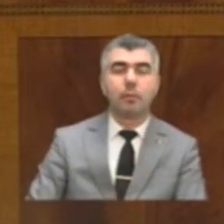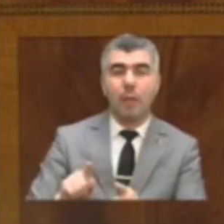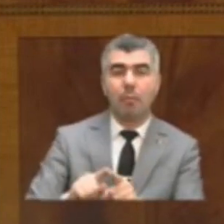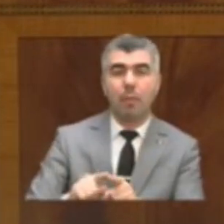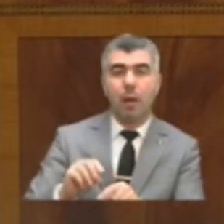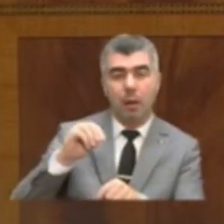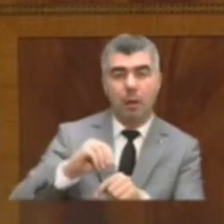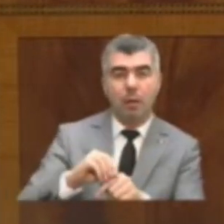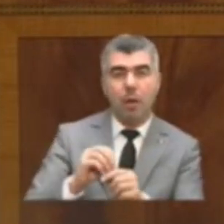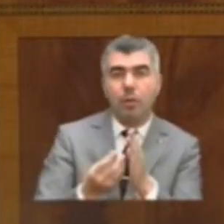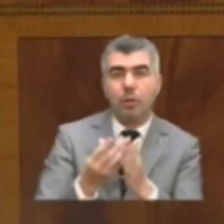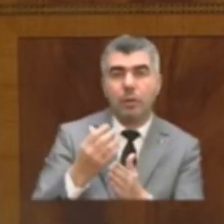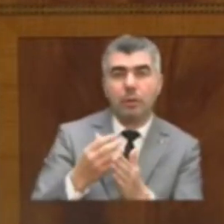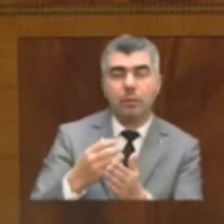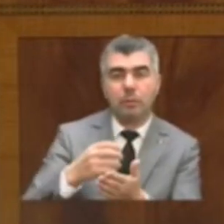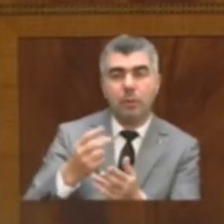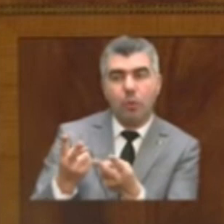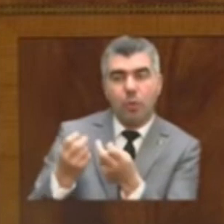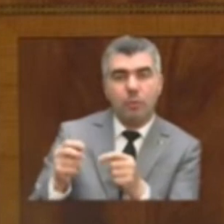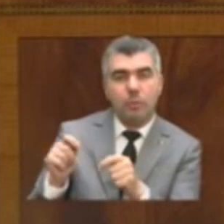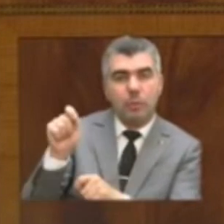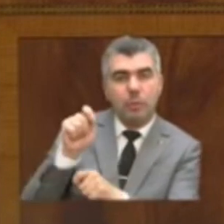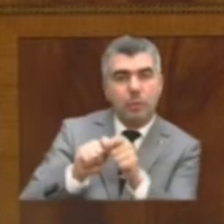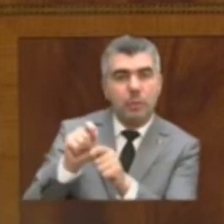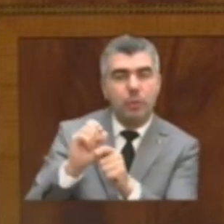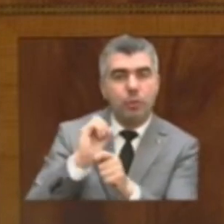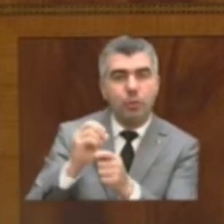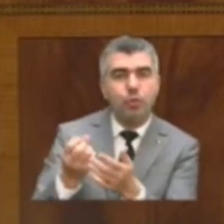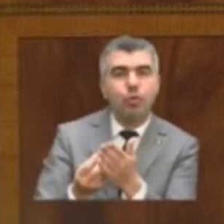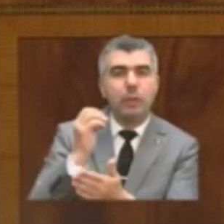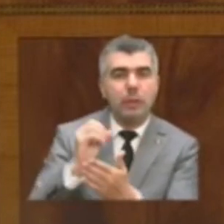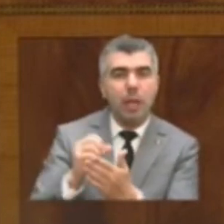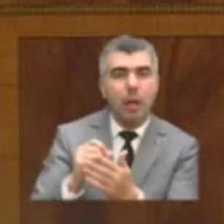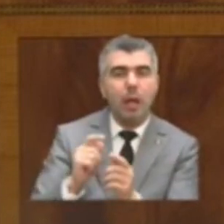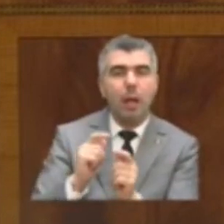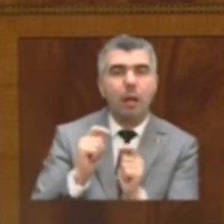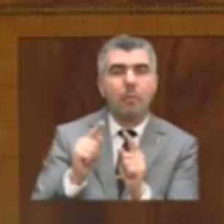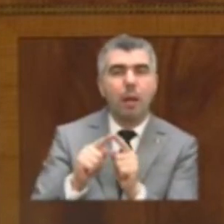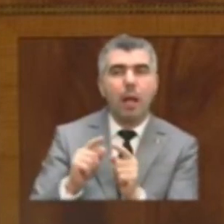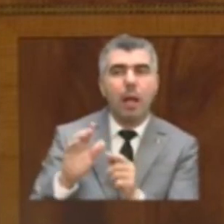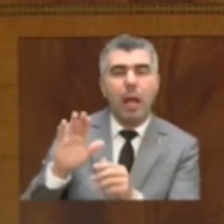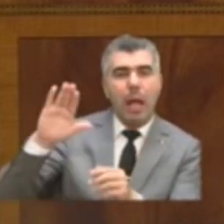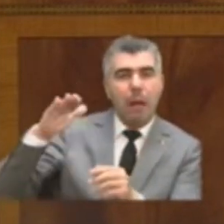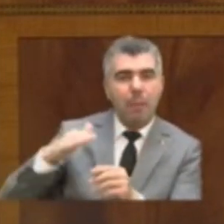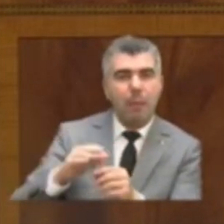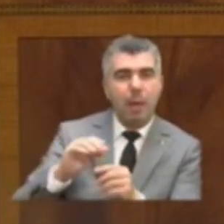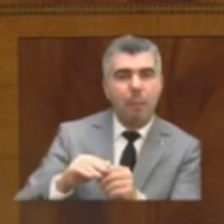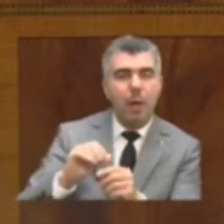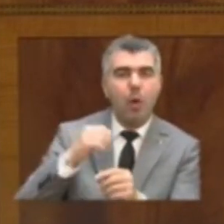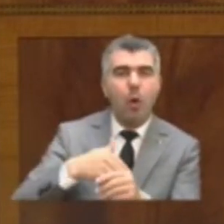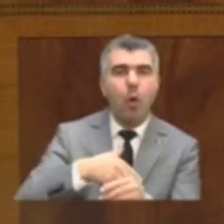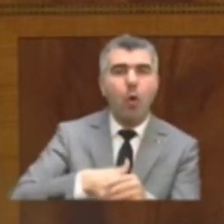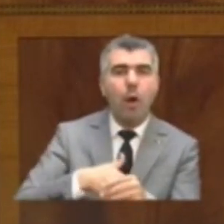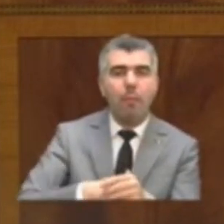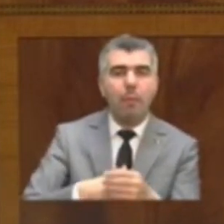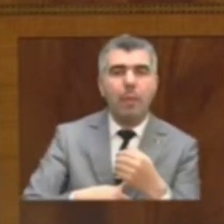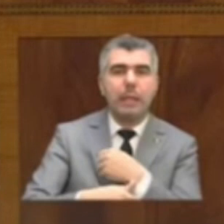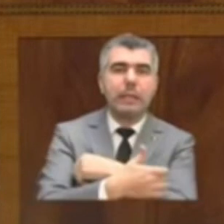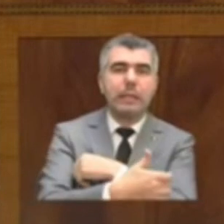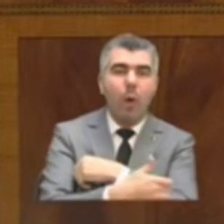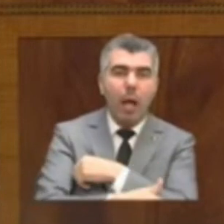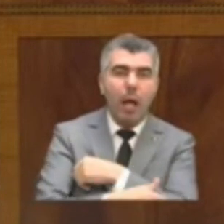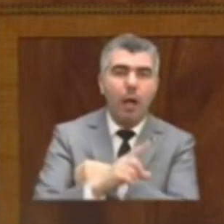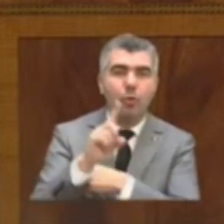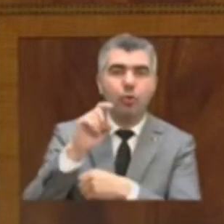بواسطة إحداث ديال هذه المحطة تحلية جديدة في مناطق الشرق، تارودان، تيزنيت، قلميم، بوجدور، الصويرة